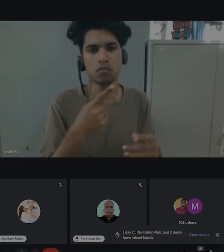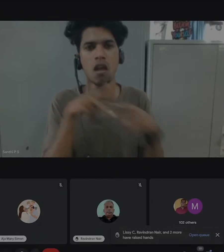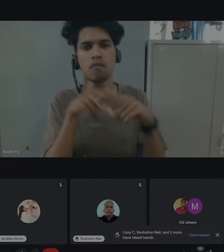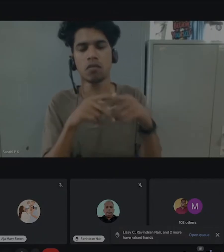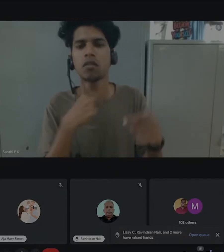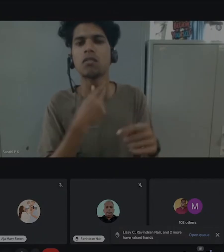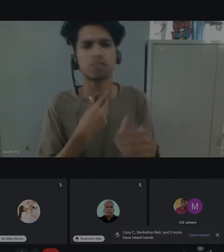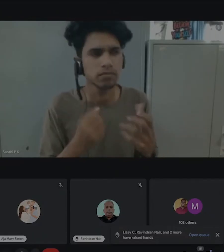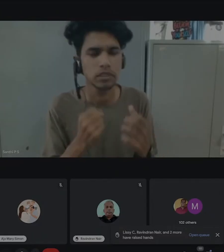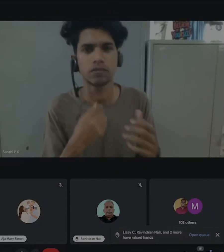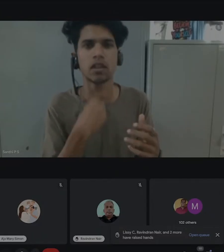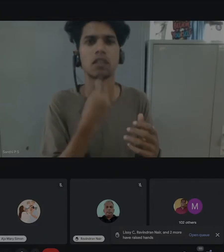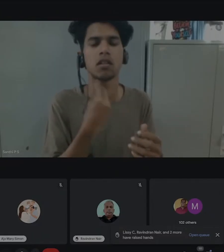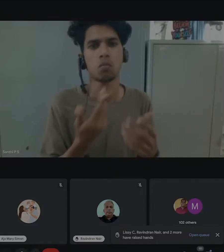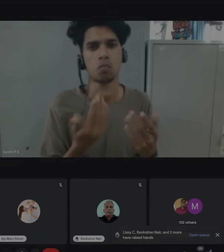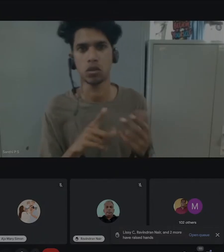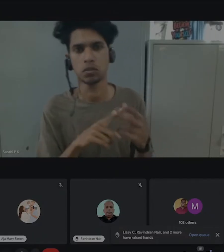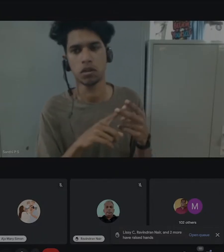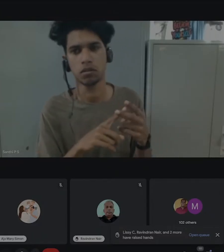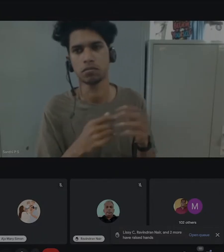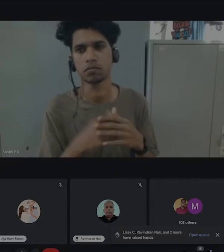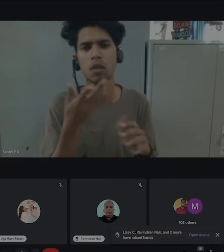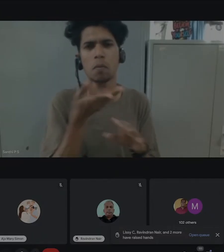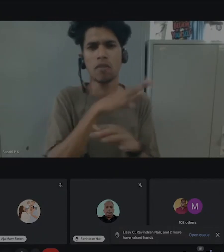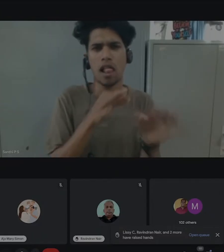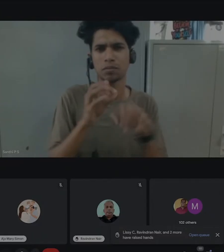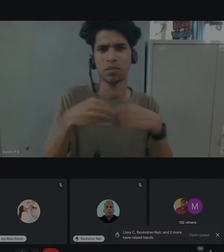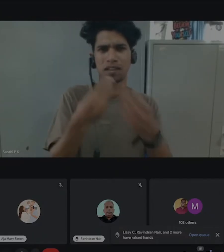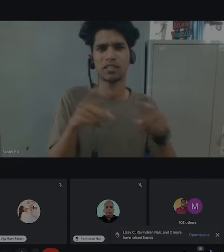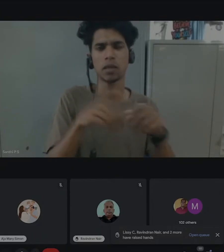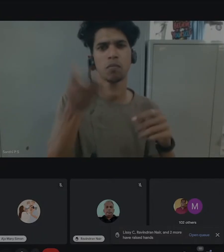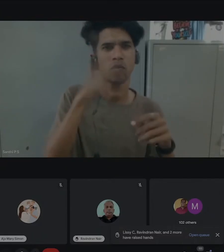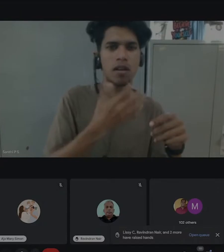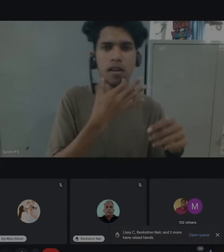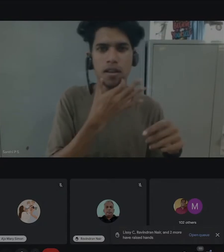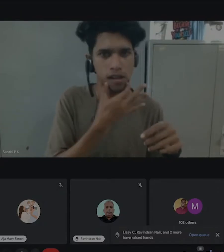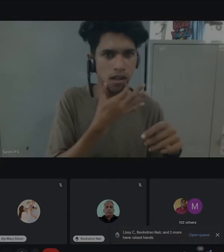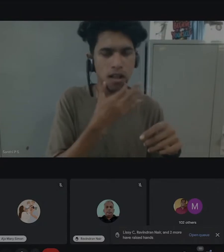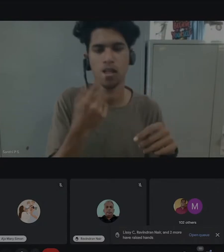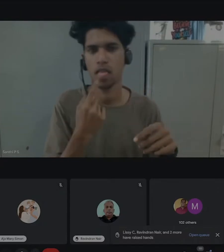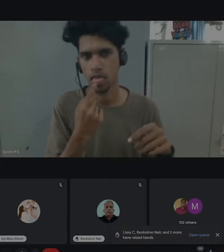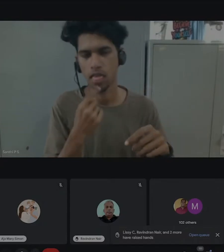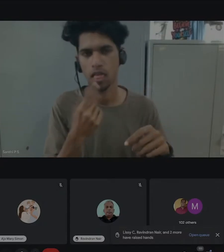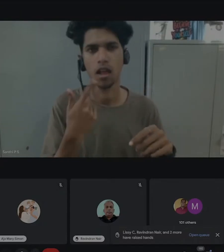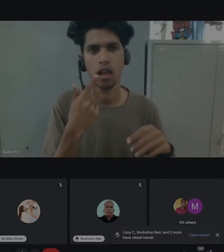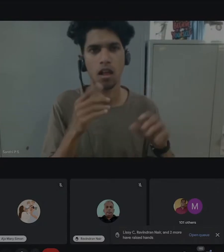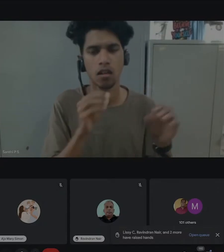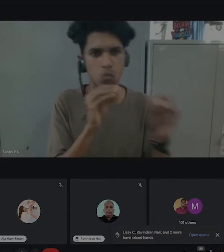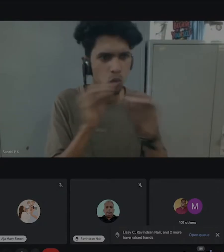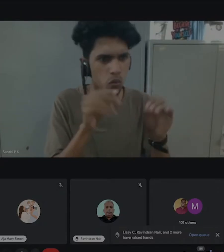ചെയ്ത് തന്നതുപോലെ തന്നെ വായുടെ അകത്തുള്ള നമ്മുടെ നാവ്, താടിയെല്ല്, ഇതിന്റെ എല്ലാം ഉപയോഗം പ്രോപ്പറായിട്ട്